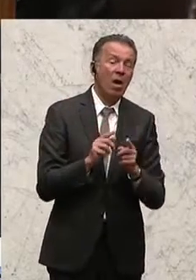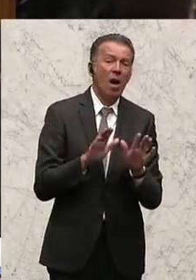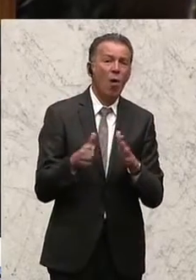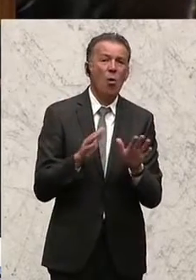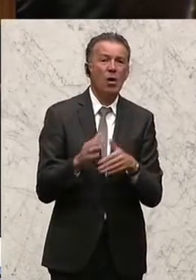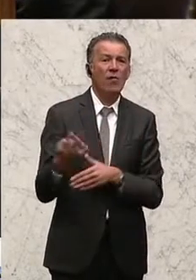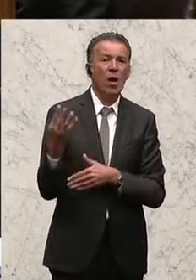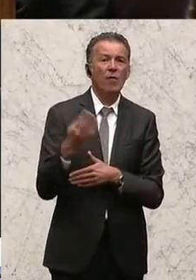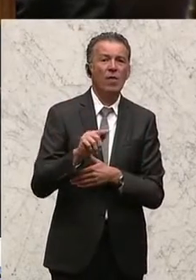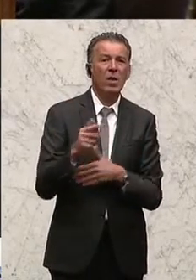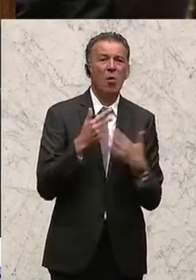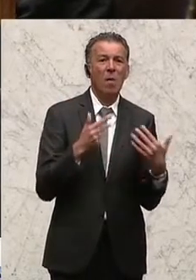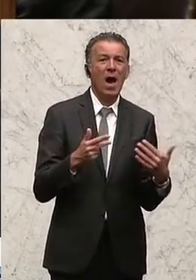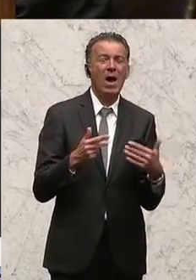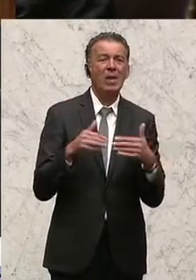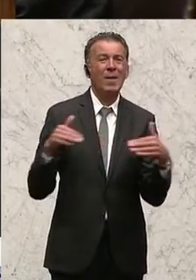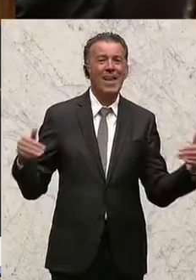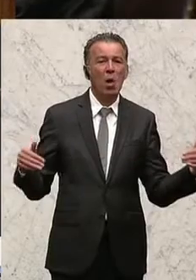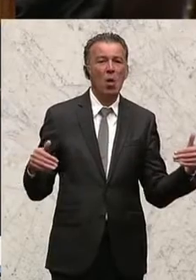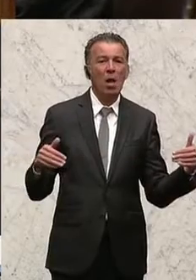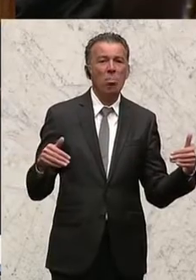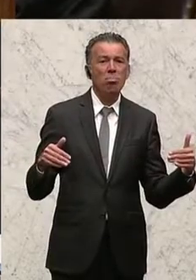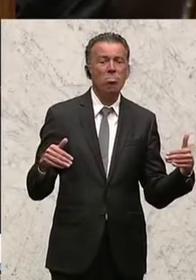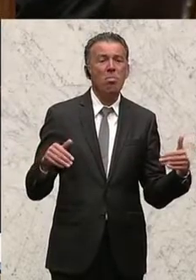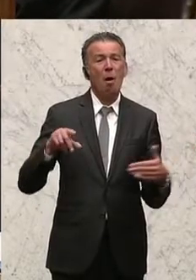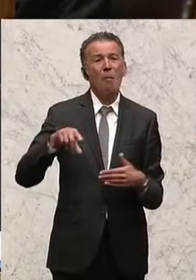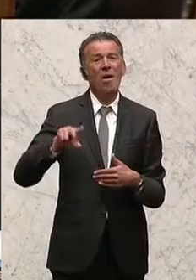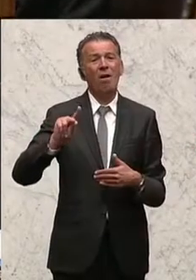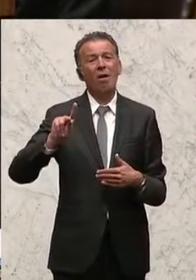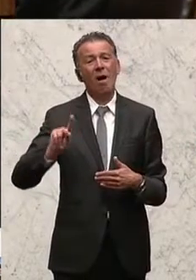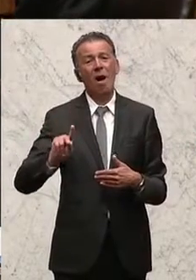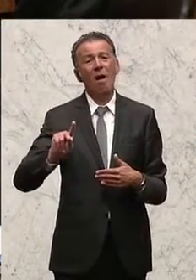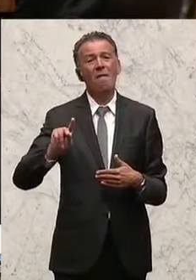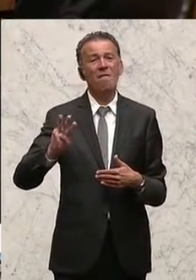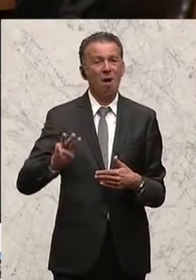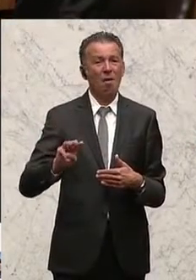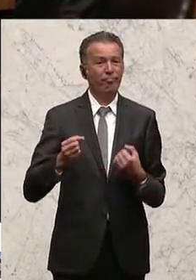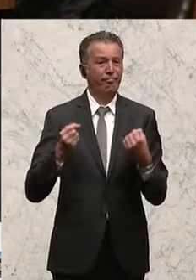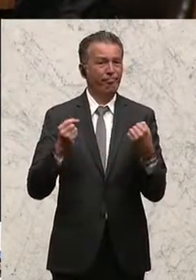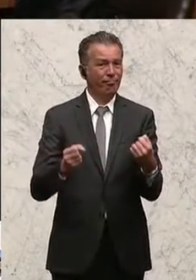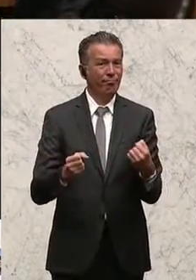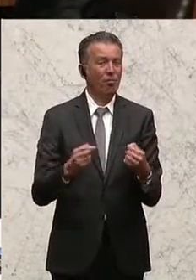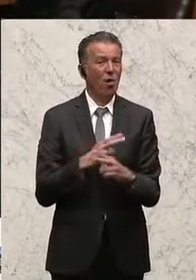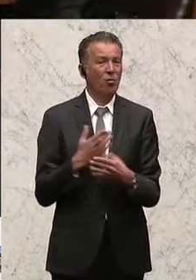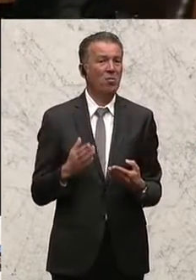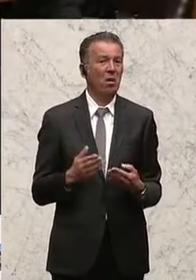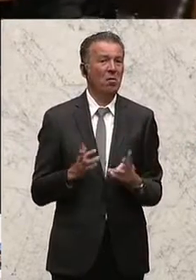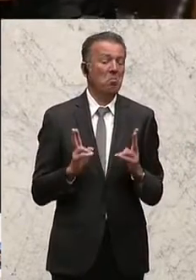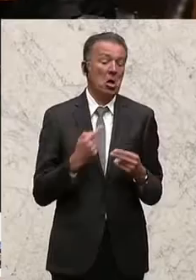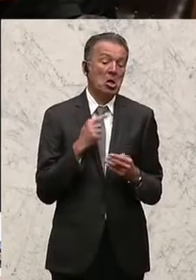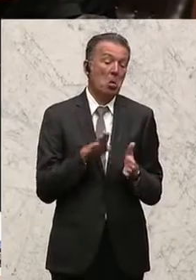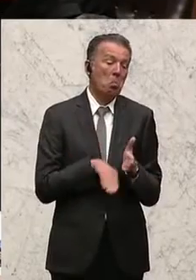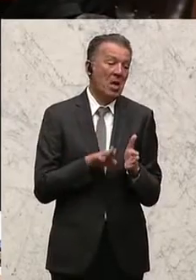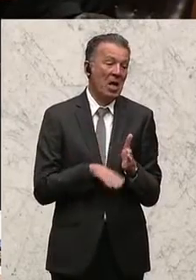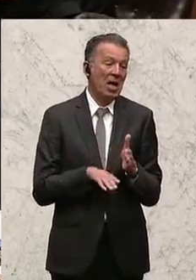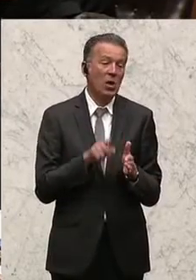4,8 Millionen PKWs in Österreich. Wenn wir, und das kann man jetzt einmal billig und günstig ansetzen,